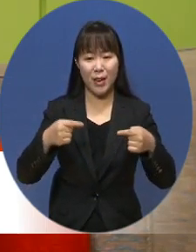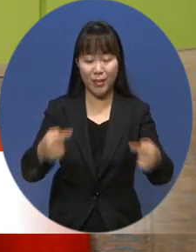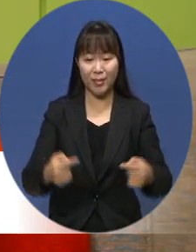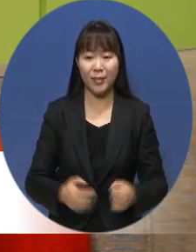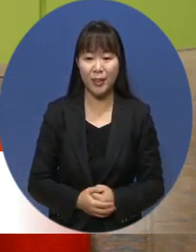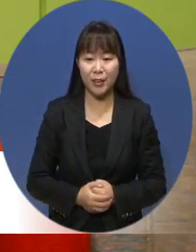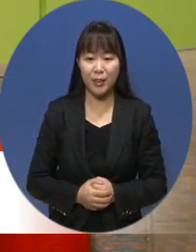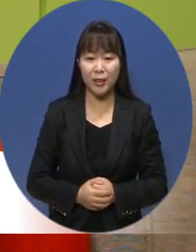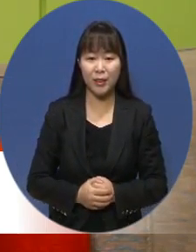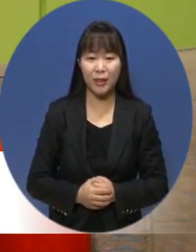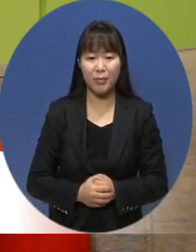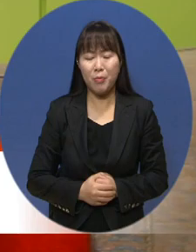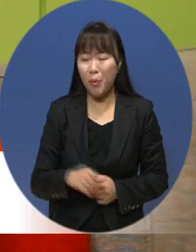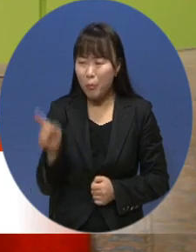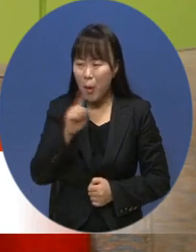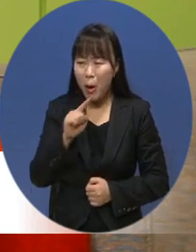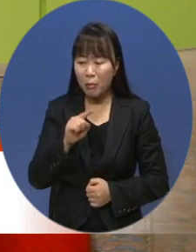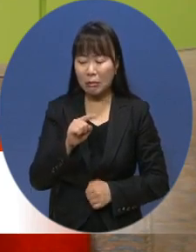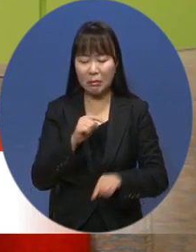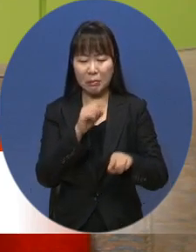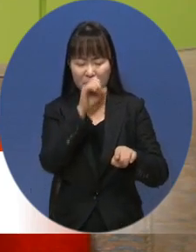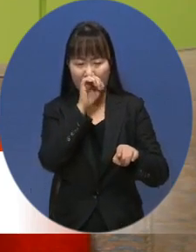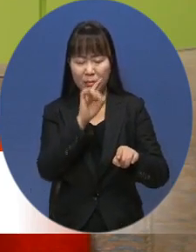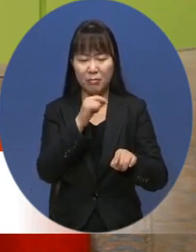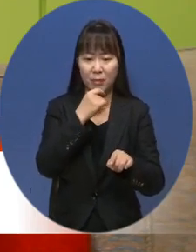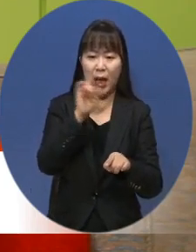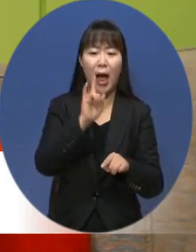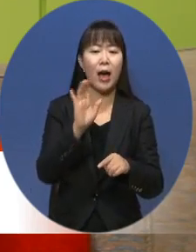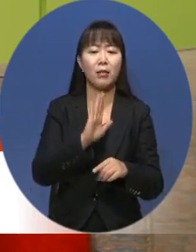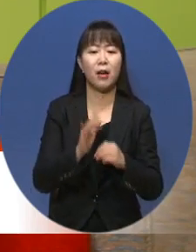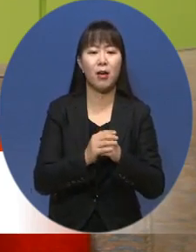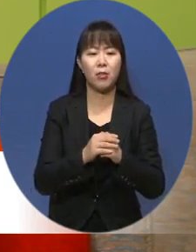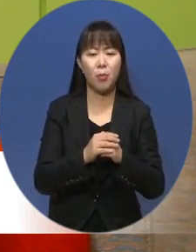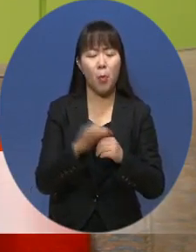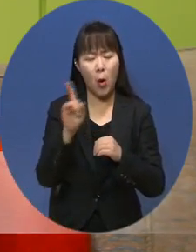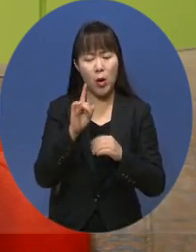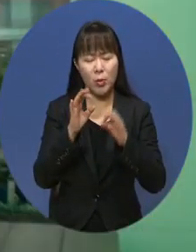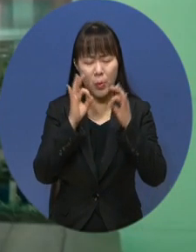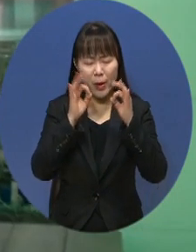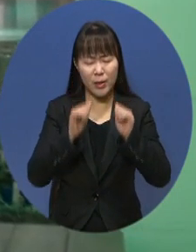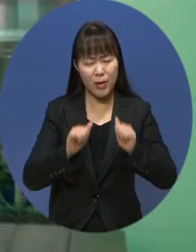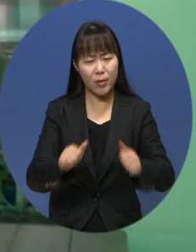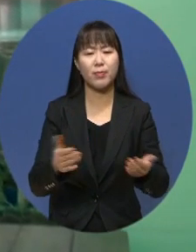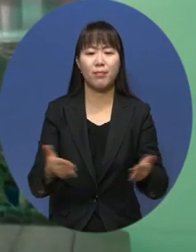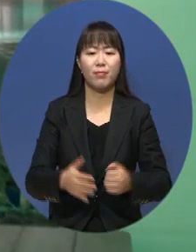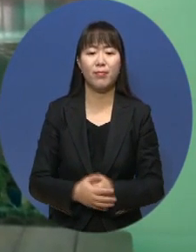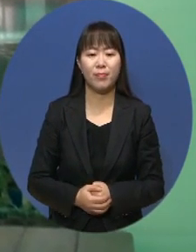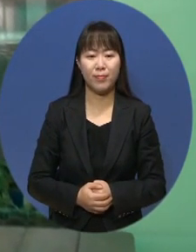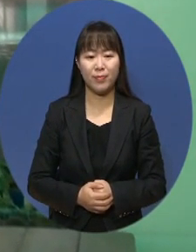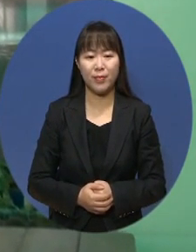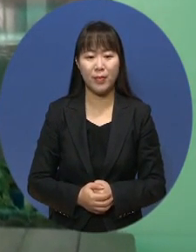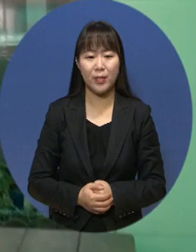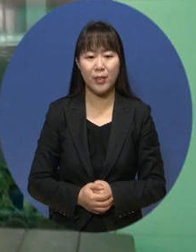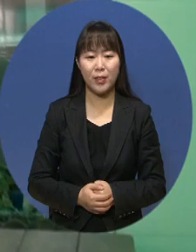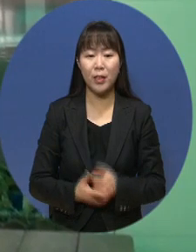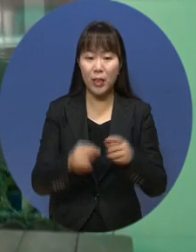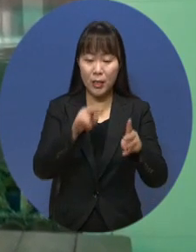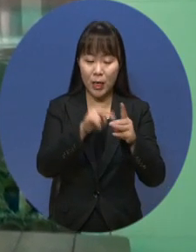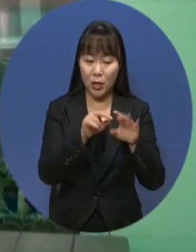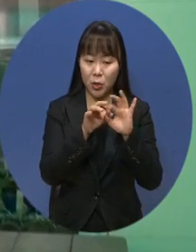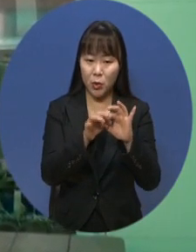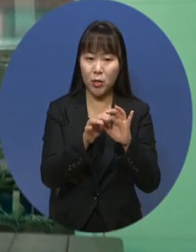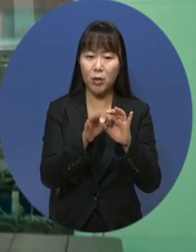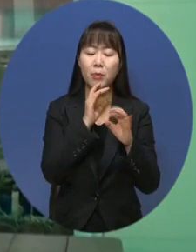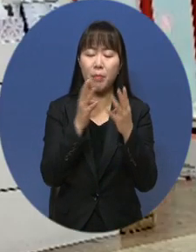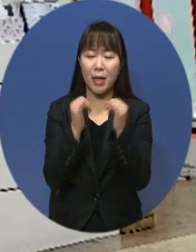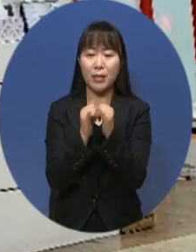일자리. 뭐 가리지 않고 힘이 닿는 한 무엇이라도 있으면 해야죠. 이처럼 센터를